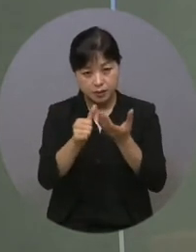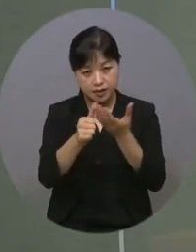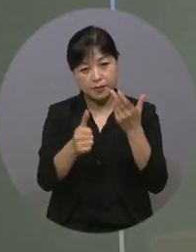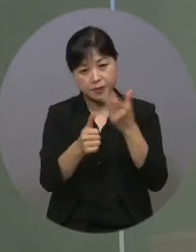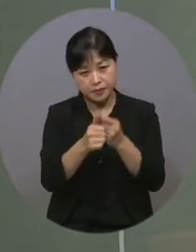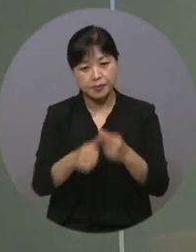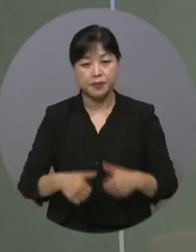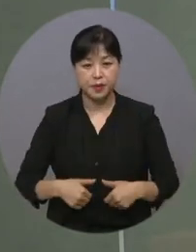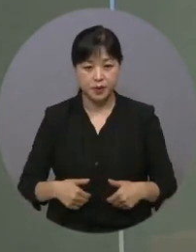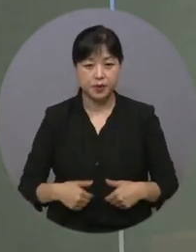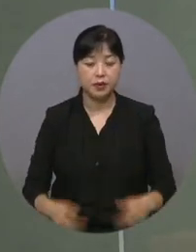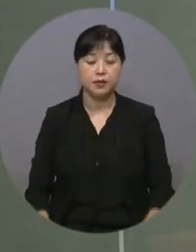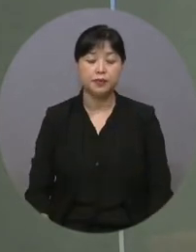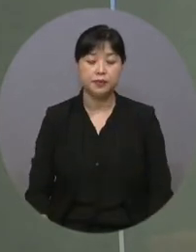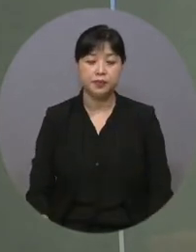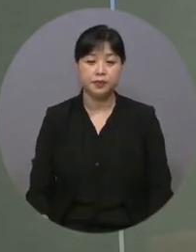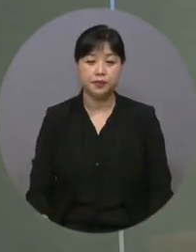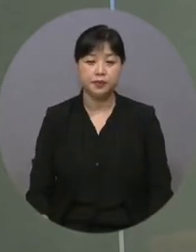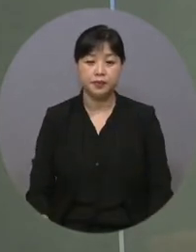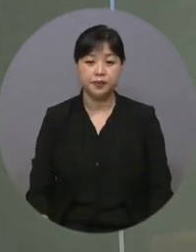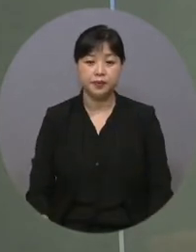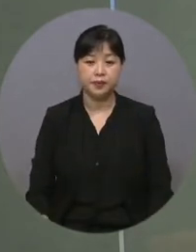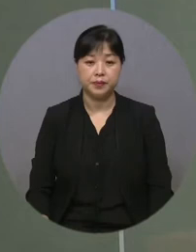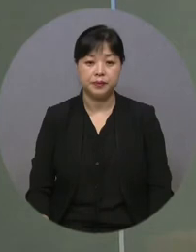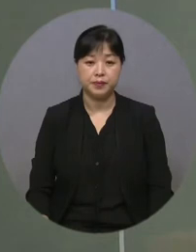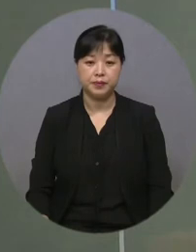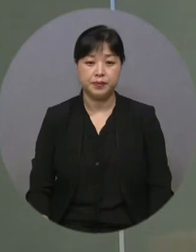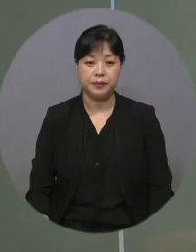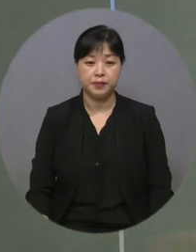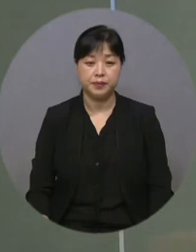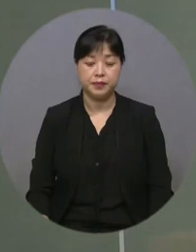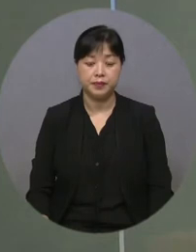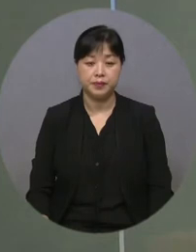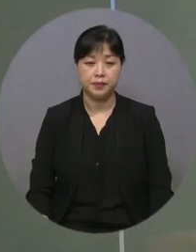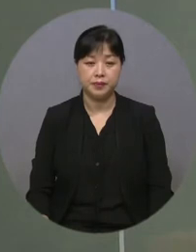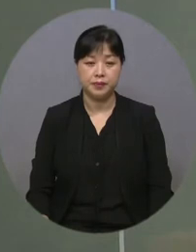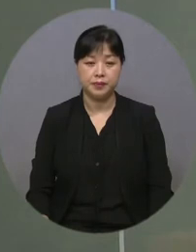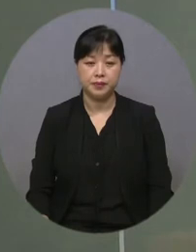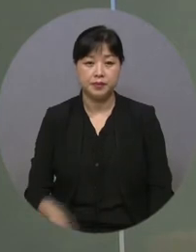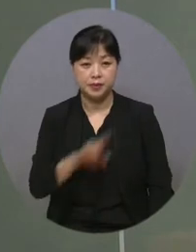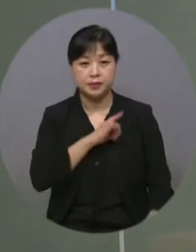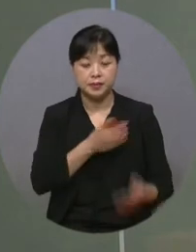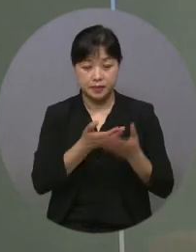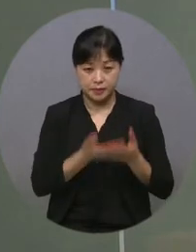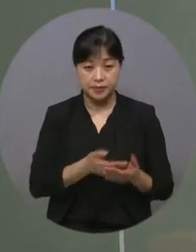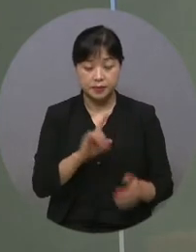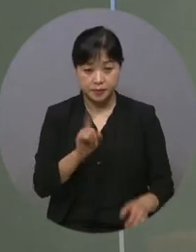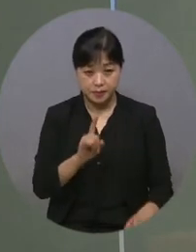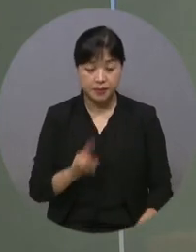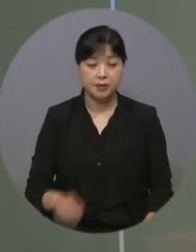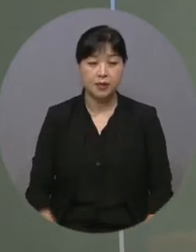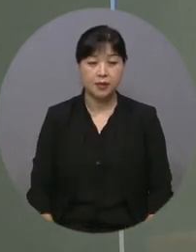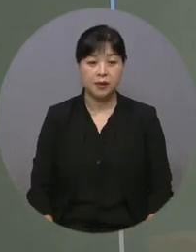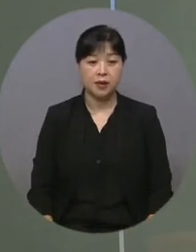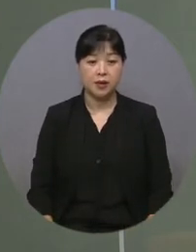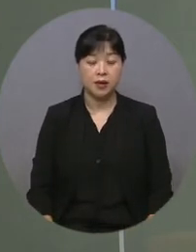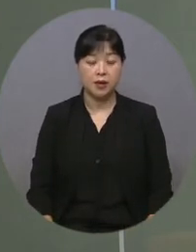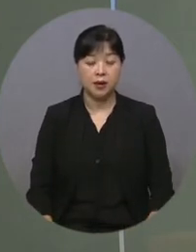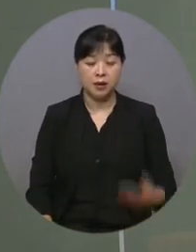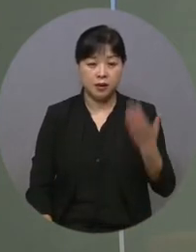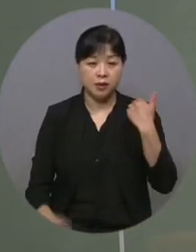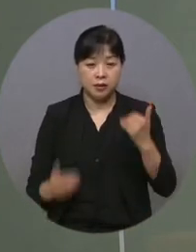같은데 제일 중요한 것이 네. 그 요새 그 성장한